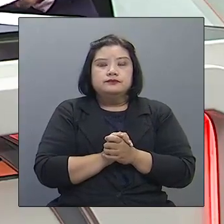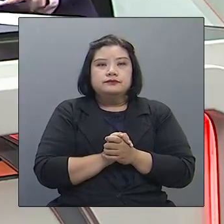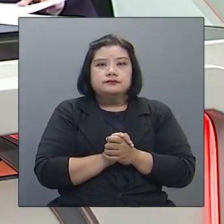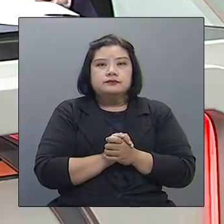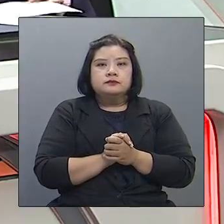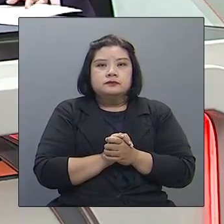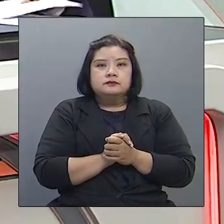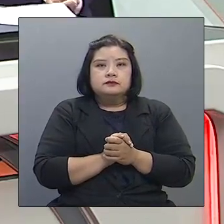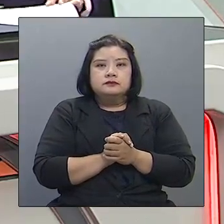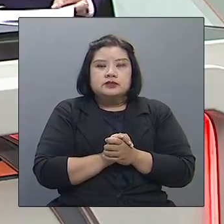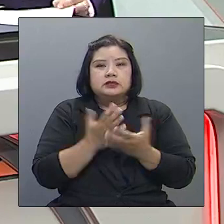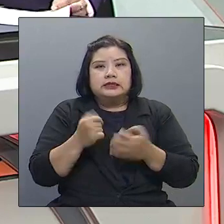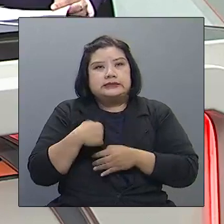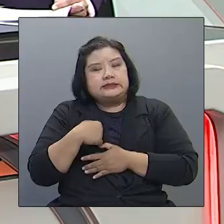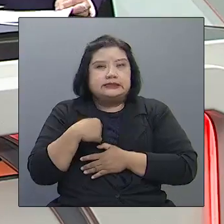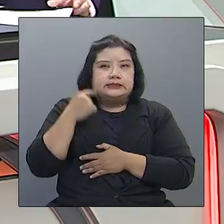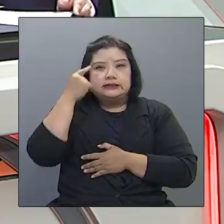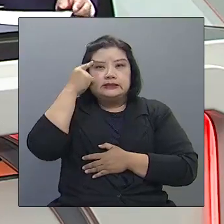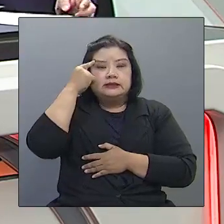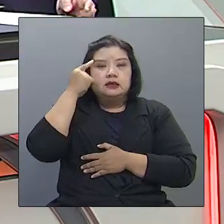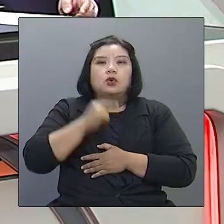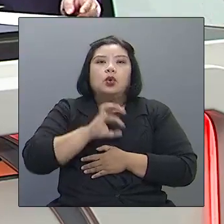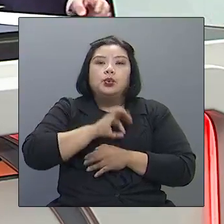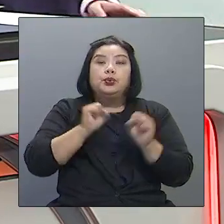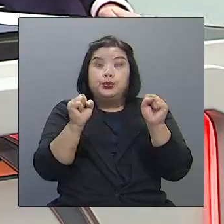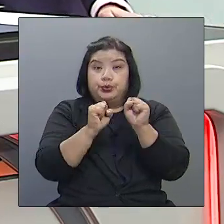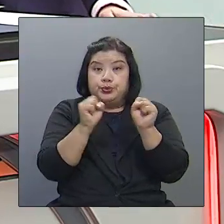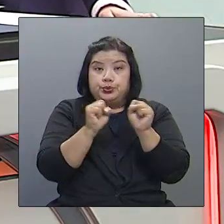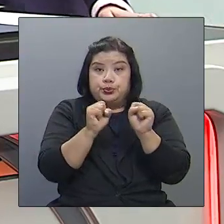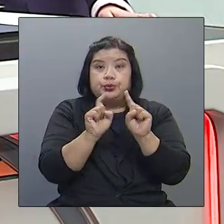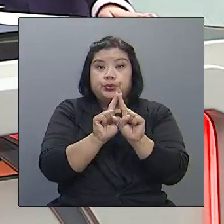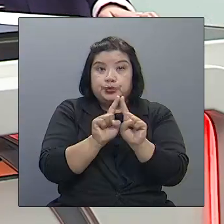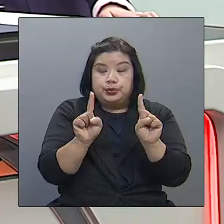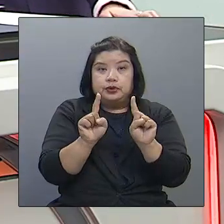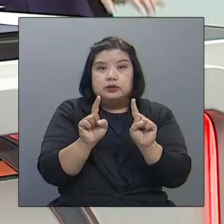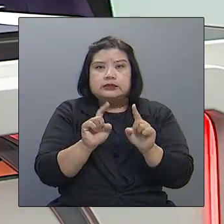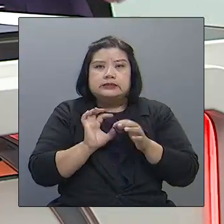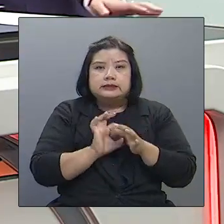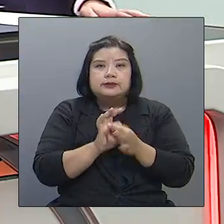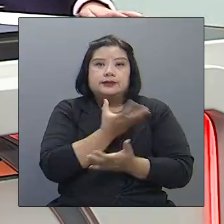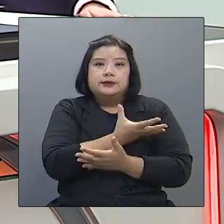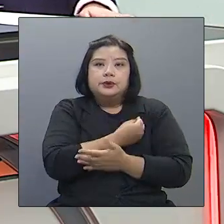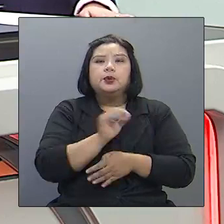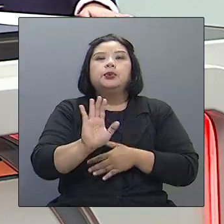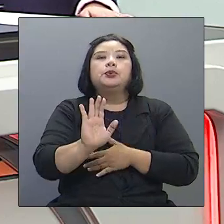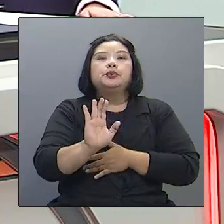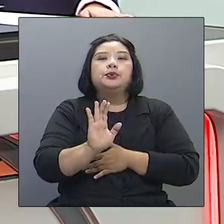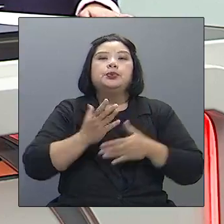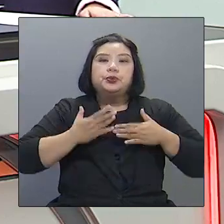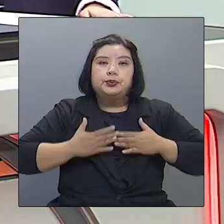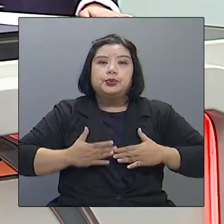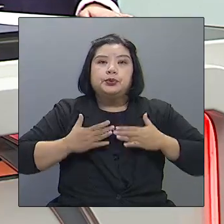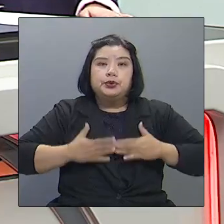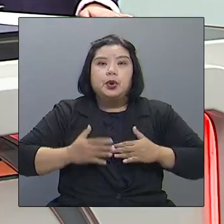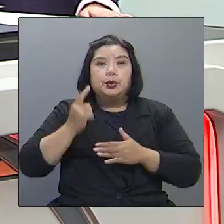ดูแล้วก็ค่อนข้างที่จะน่ากังวลเหมือนกันแต่ว่าคงจะกังวลมากอะไรไม่ต้องขนาดนั้นนะคะเพราะว่